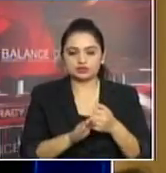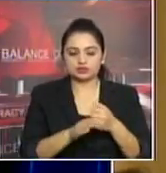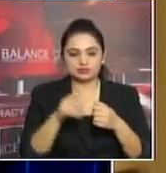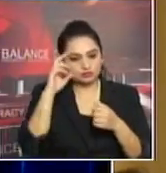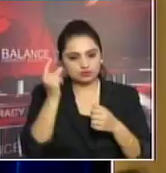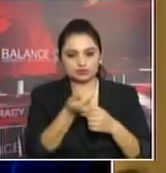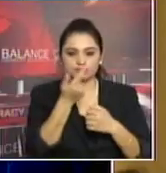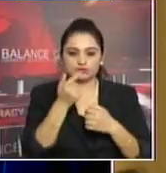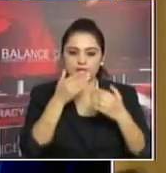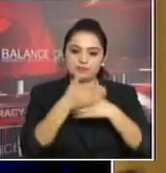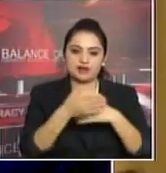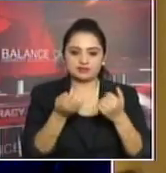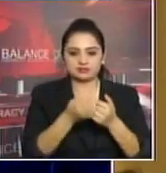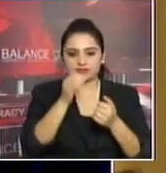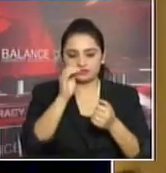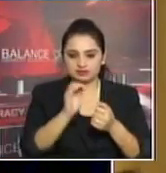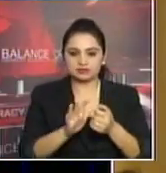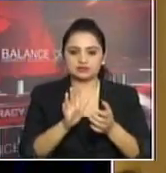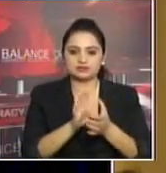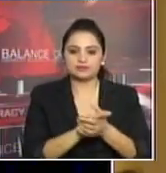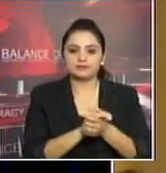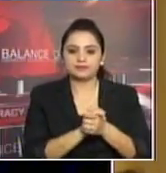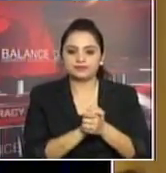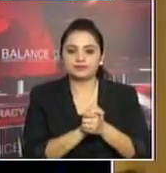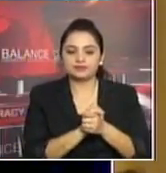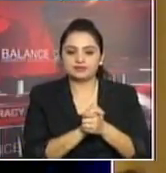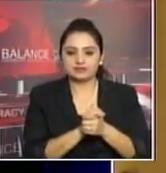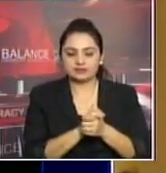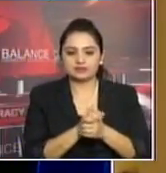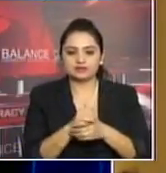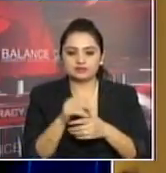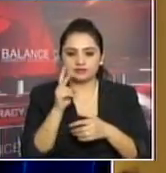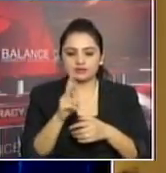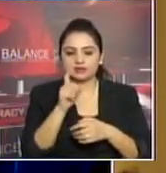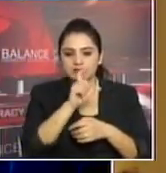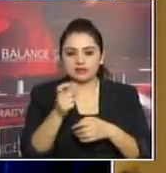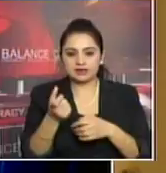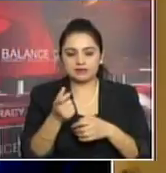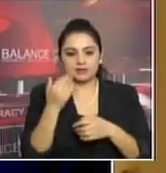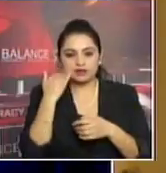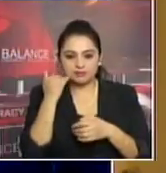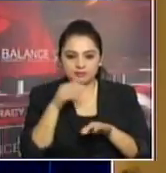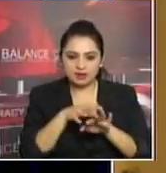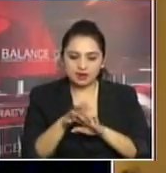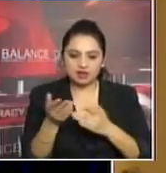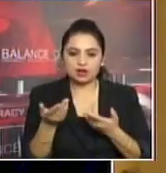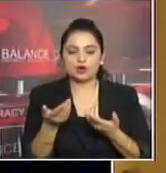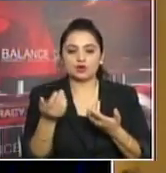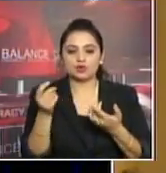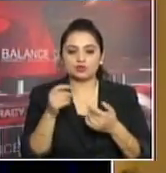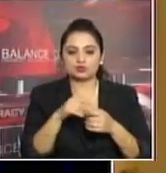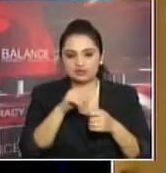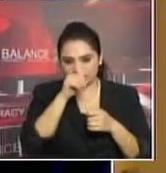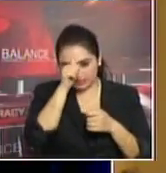विध्वंसकारीहरू नेपालमा योजना बनाउँछन्, भारतमा गएर चाहिँ बम पड्काउँछन्। नेपाली चेलीबेटी बम्बईको ब्रोथेलमा